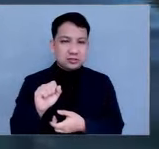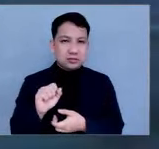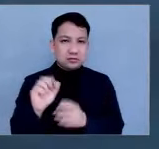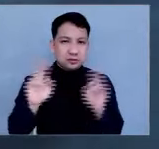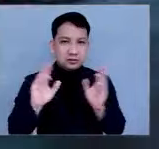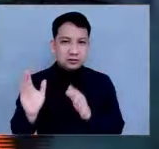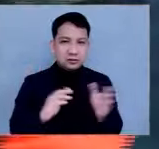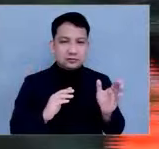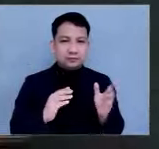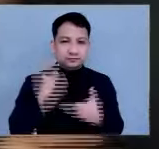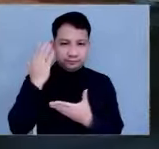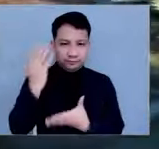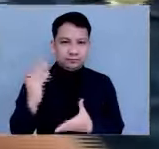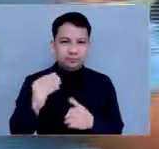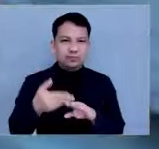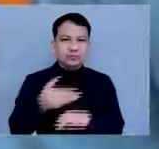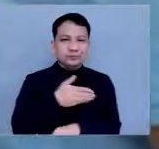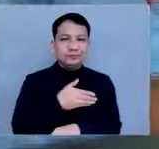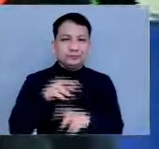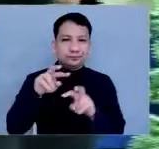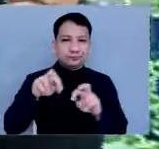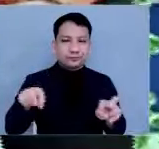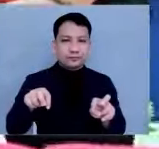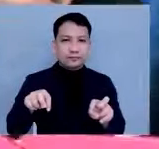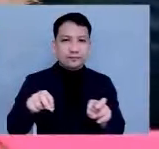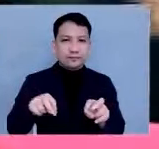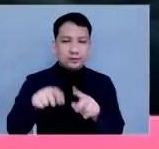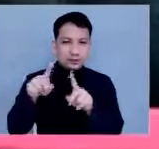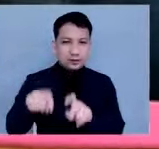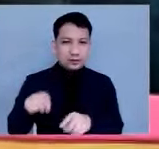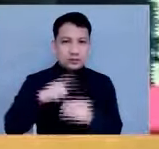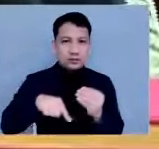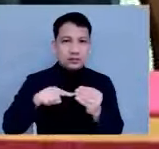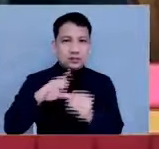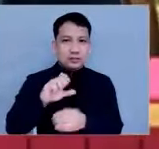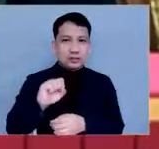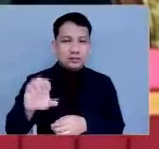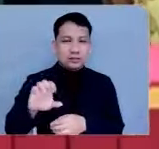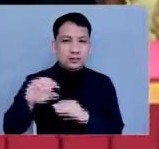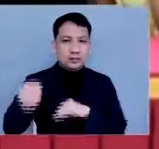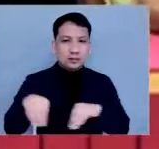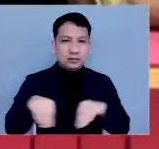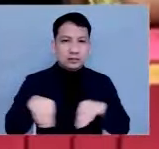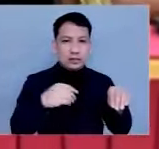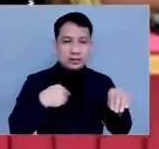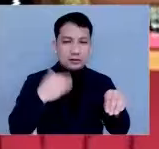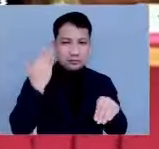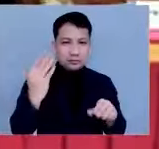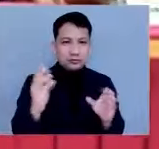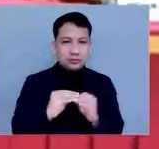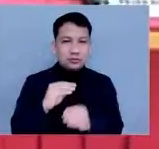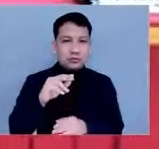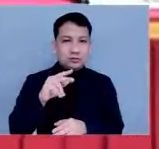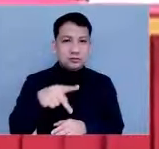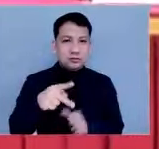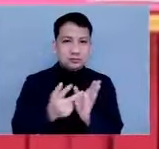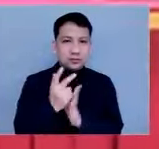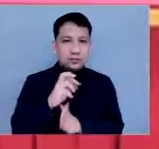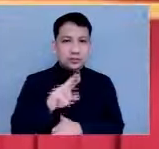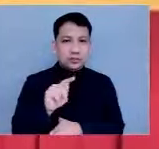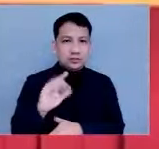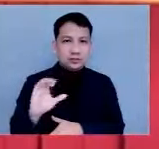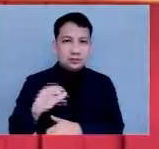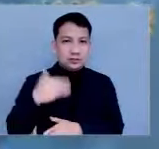ng pastor ang preliminary conference at pre-trial sa kasong qualified human trafficking sa Pasig Regional Trial Court